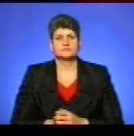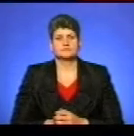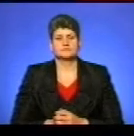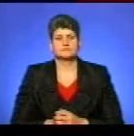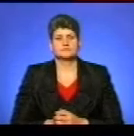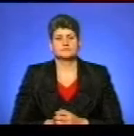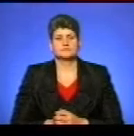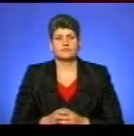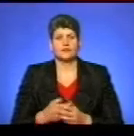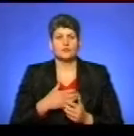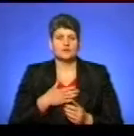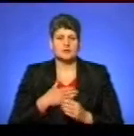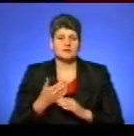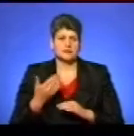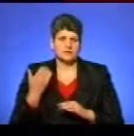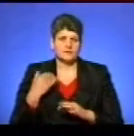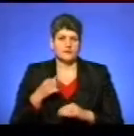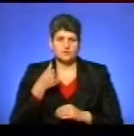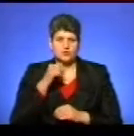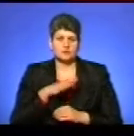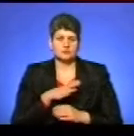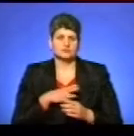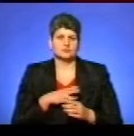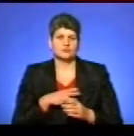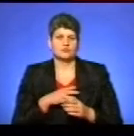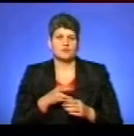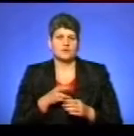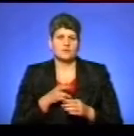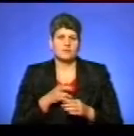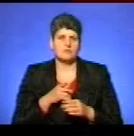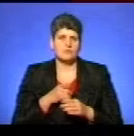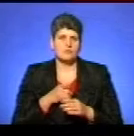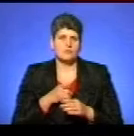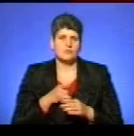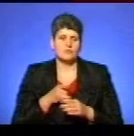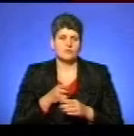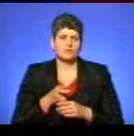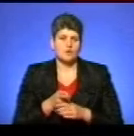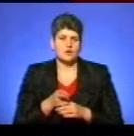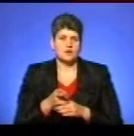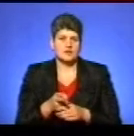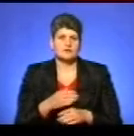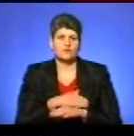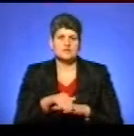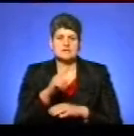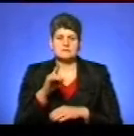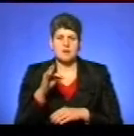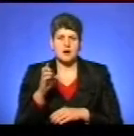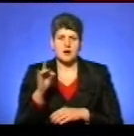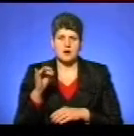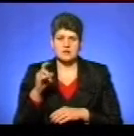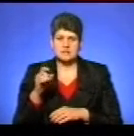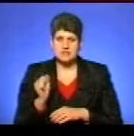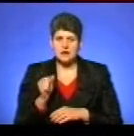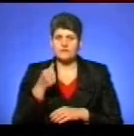У нас напередодні, а саме вчора, стався затор на каналізаційному колекторі на вулиці Збаразькій. Ось. І